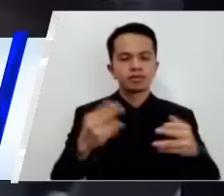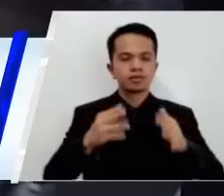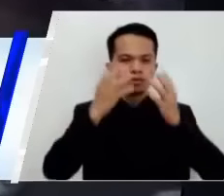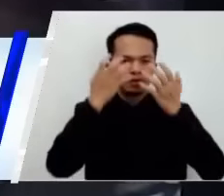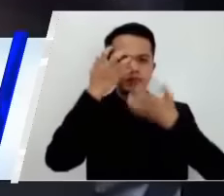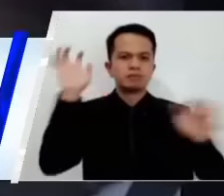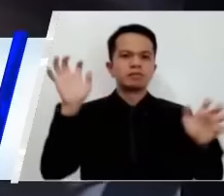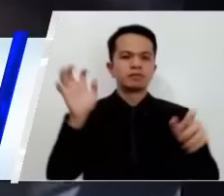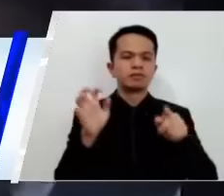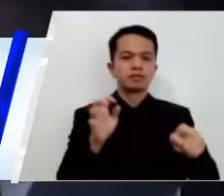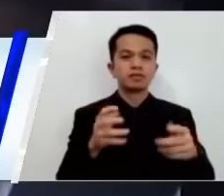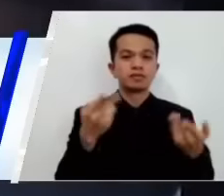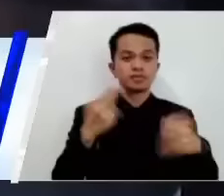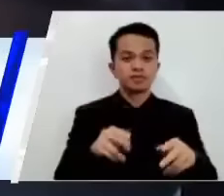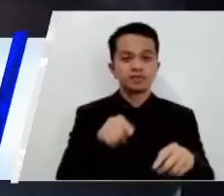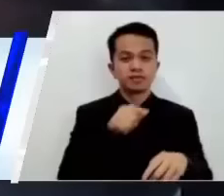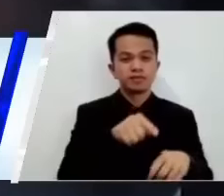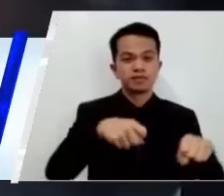ang motorsiklo.